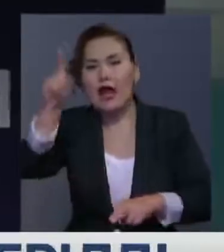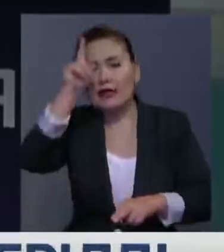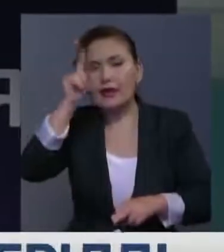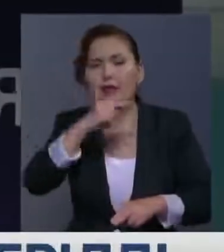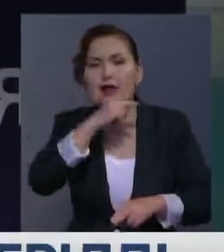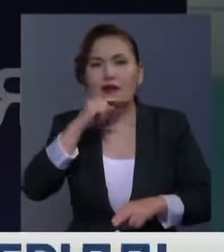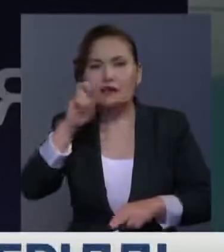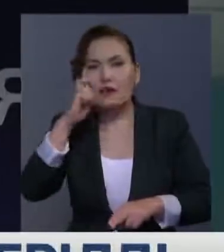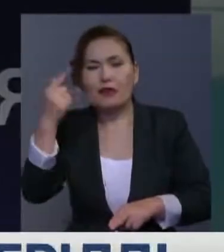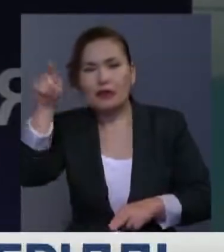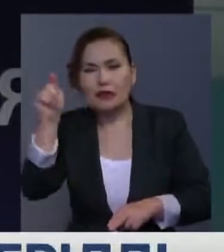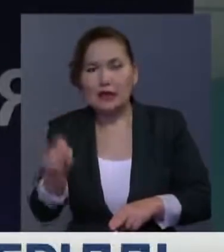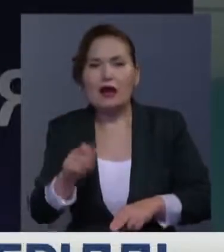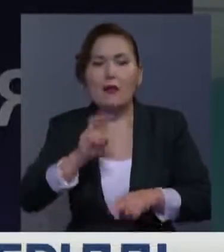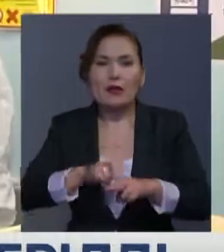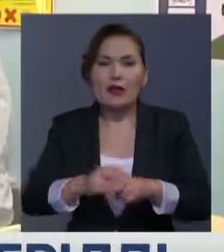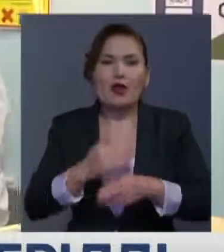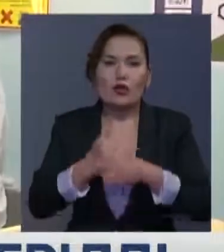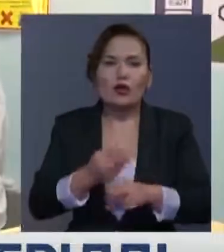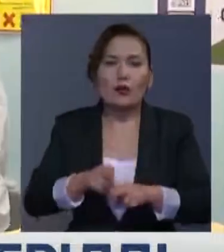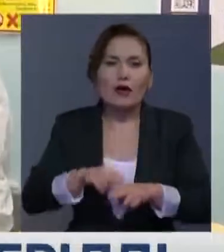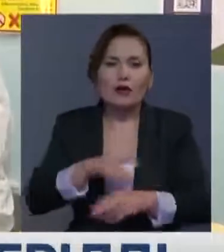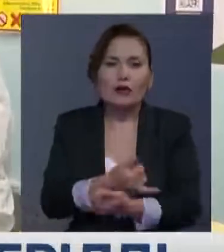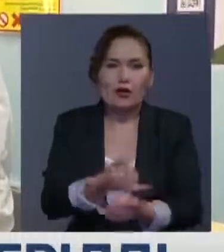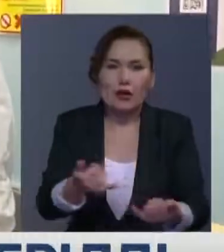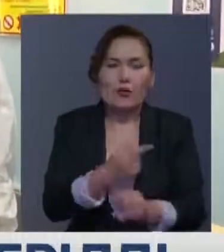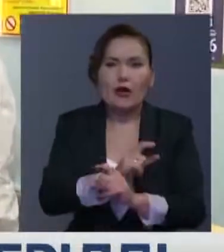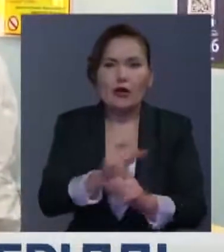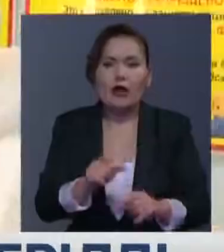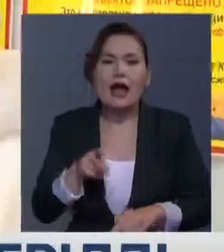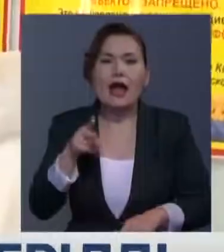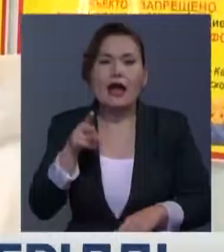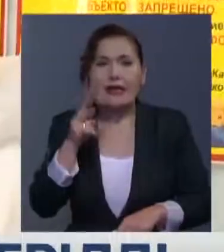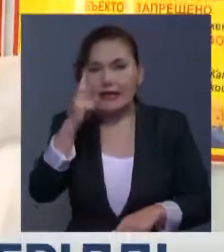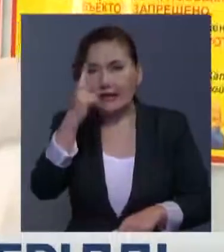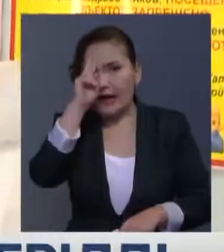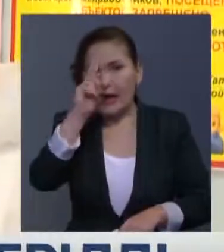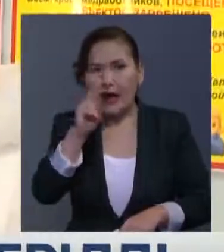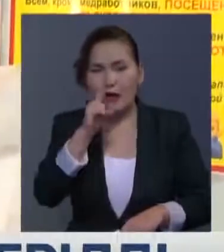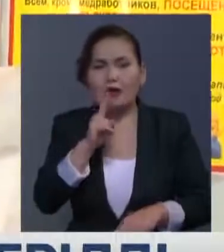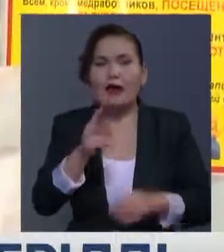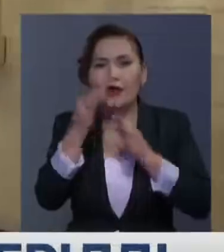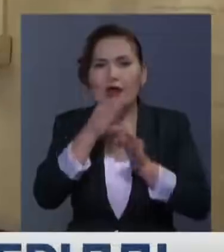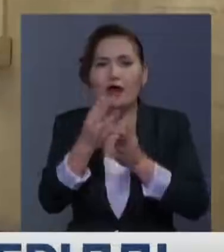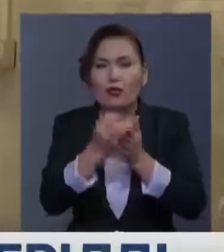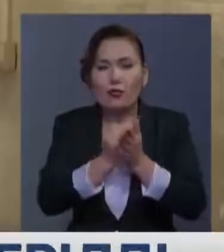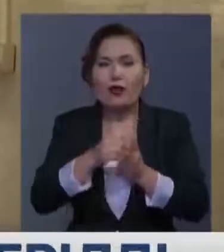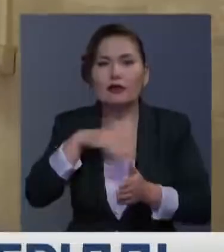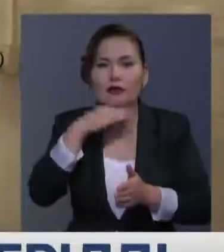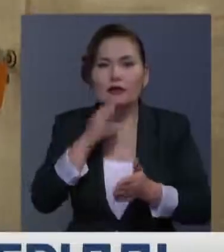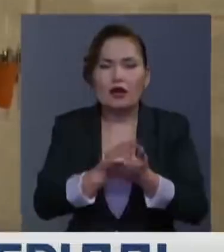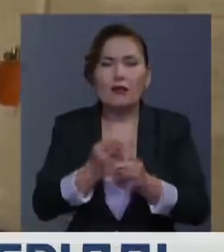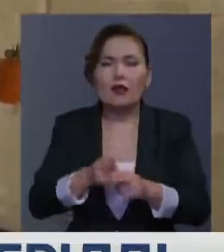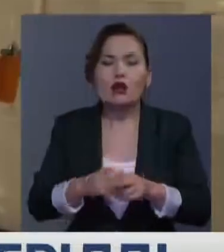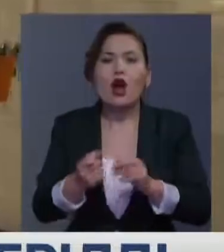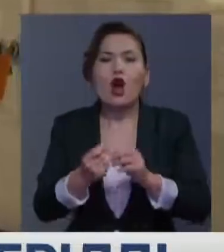көмектескен. 63 мыңнан астам тұрғынға қызмет көрсететін бұл ауруханада 2 айлық дәрі-дәрмек қоры жасақталды. 11